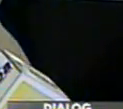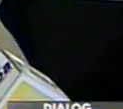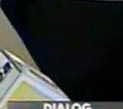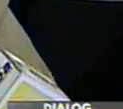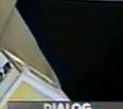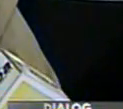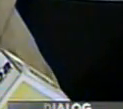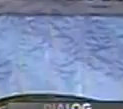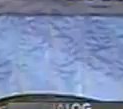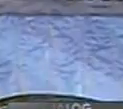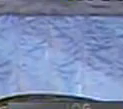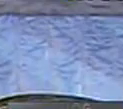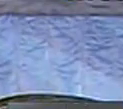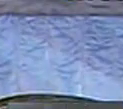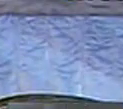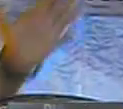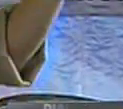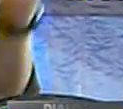akan terus berada dengan orang